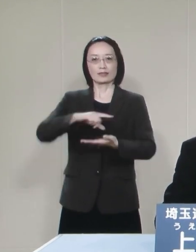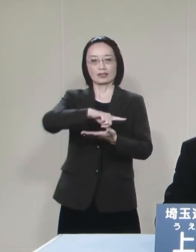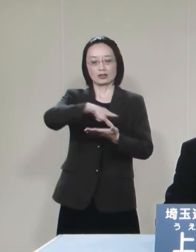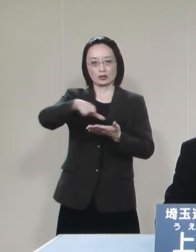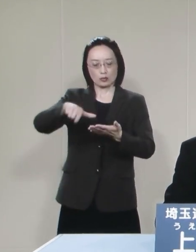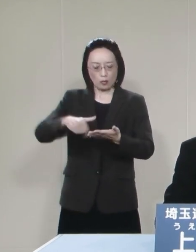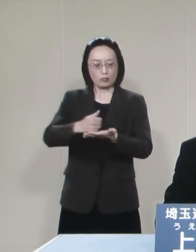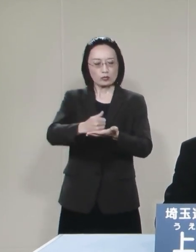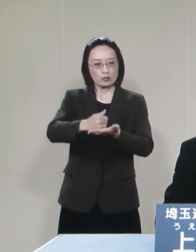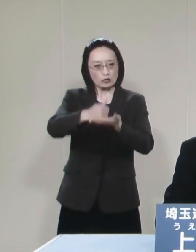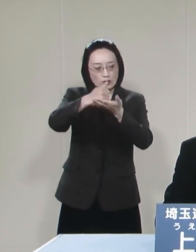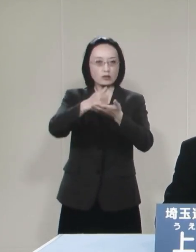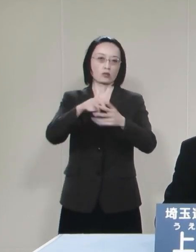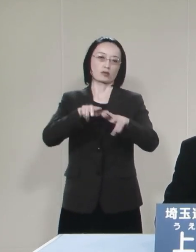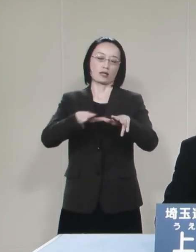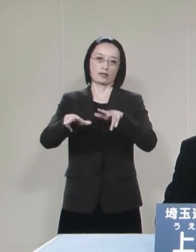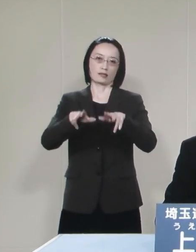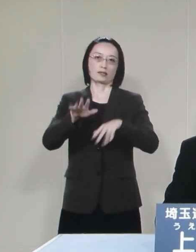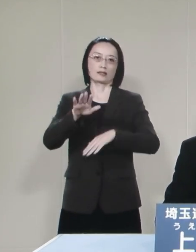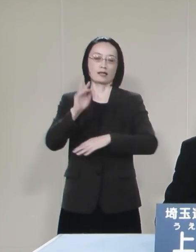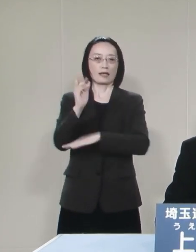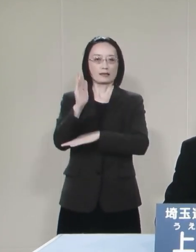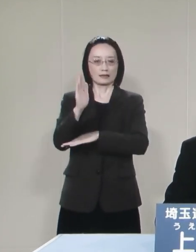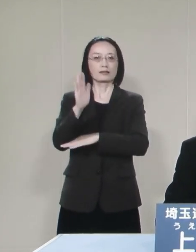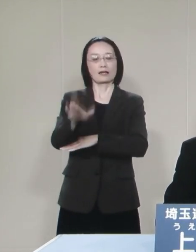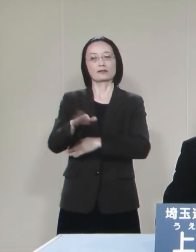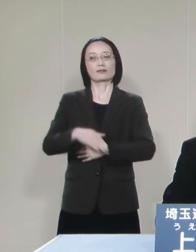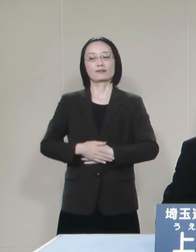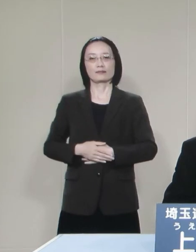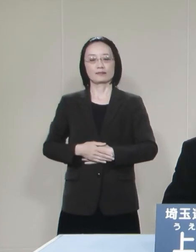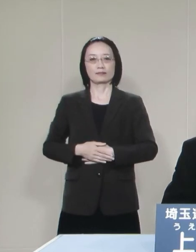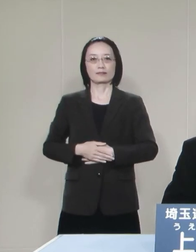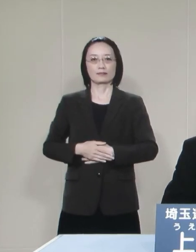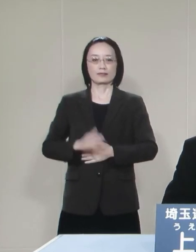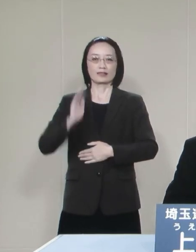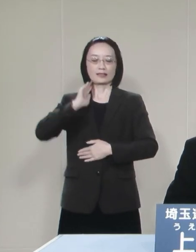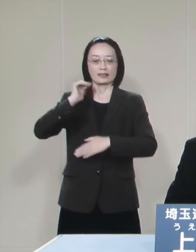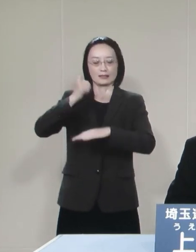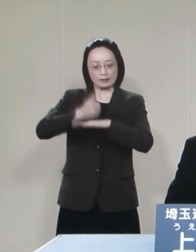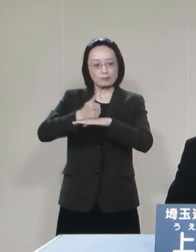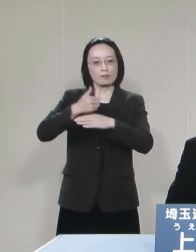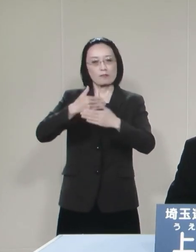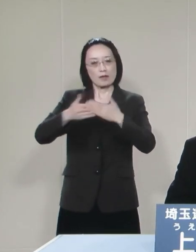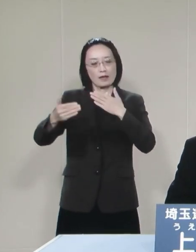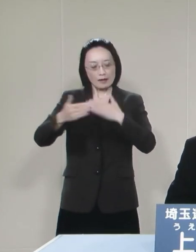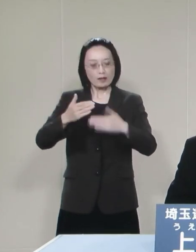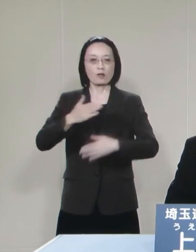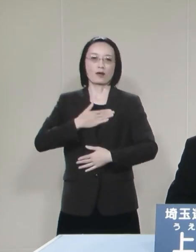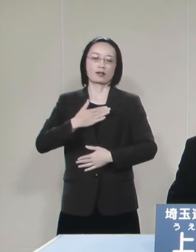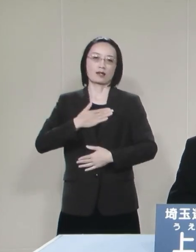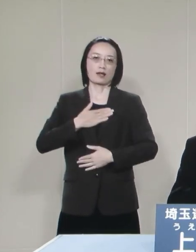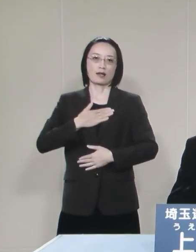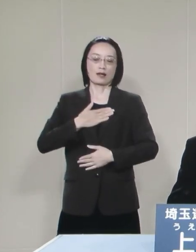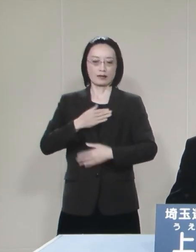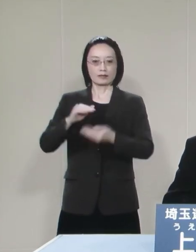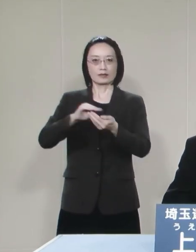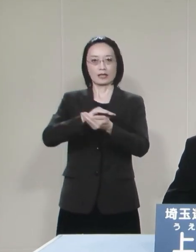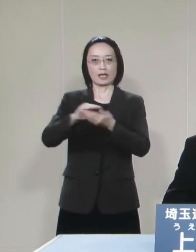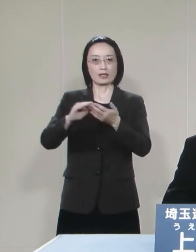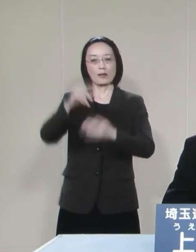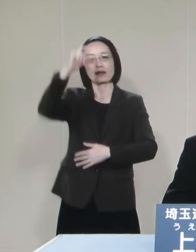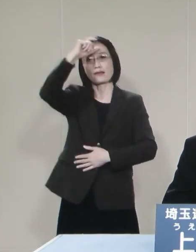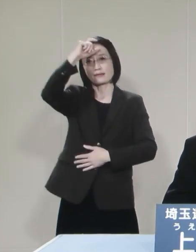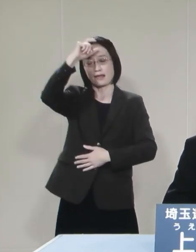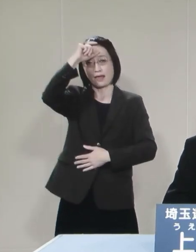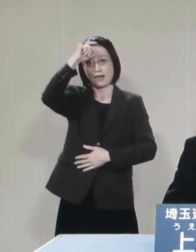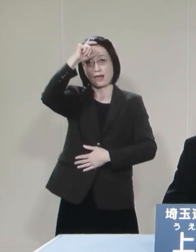の政治です。これは知事をやってて分かったことでもあるんですが、埼玉県警と言い